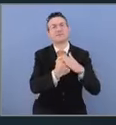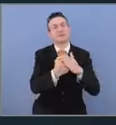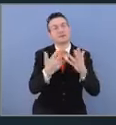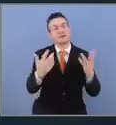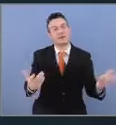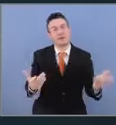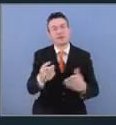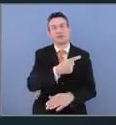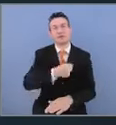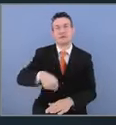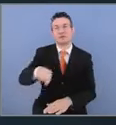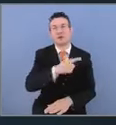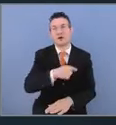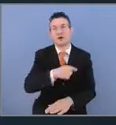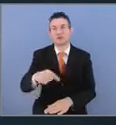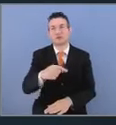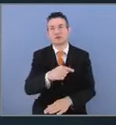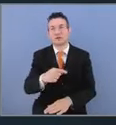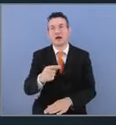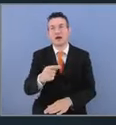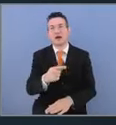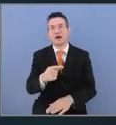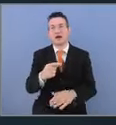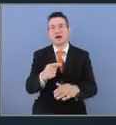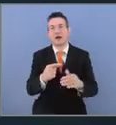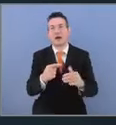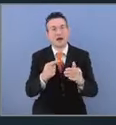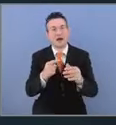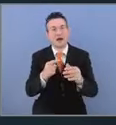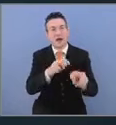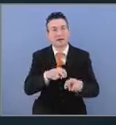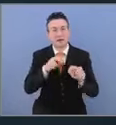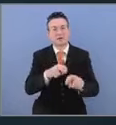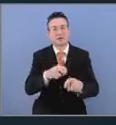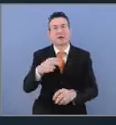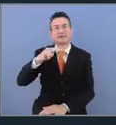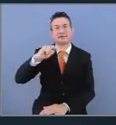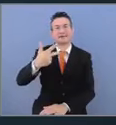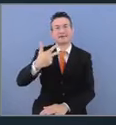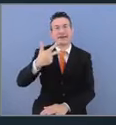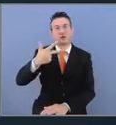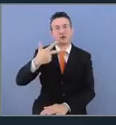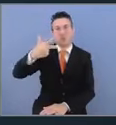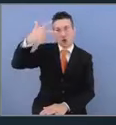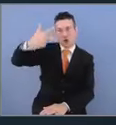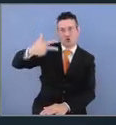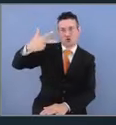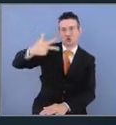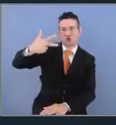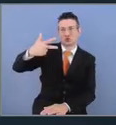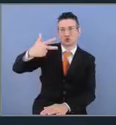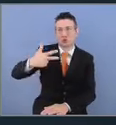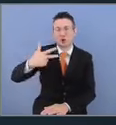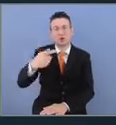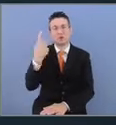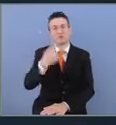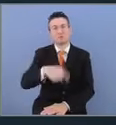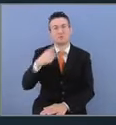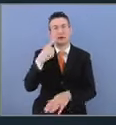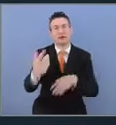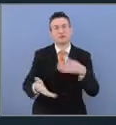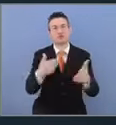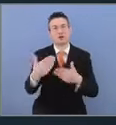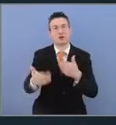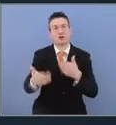agricoltura raggiunge un terzo posto già con tutto il lavoro che ereditiamo e che abbiamo evidentemente accelerato, rafforzato anche durante